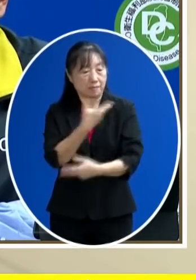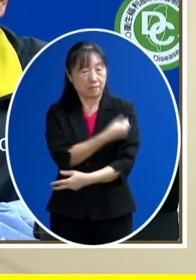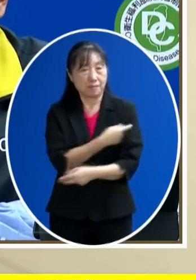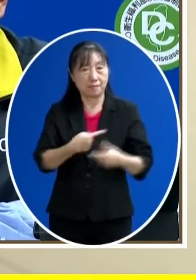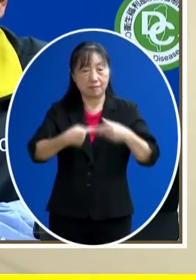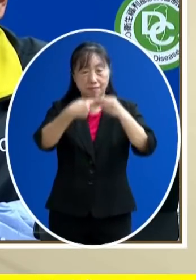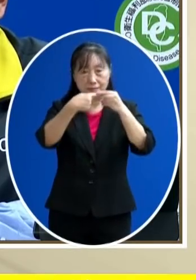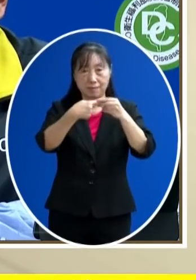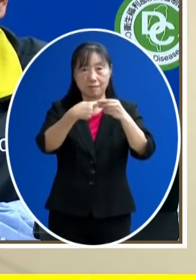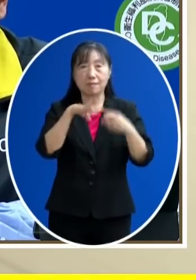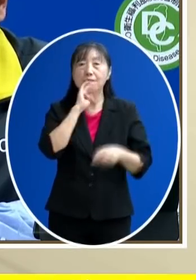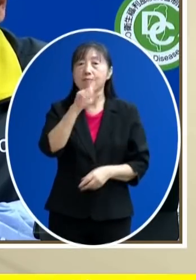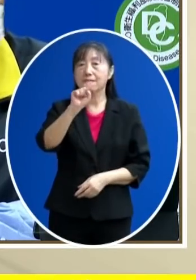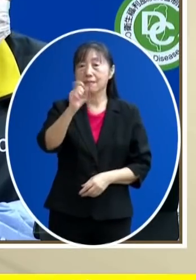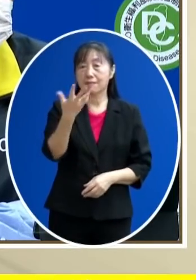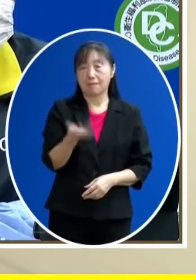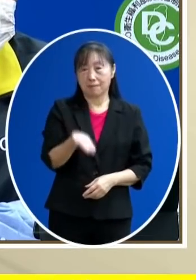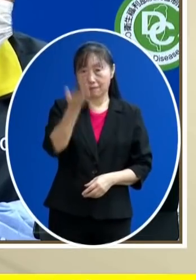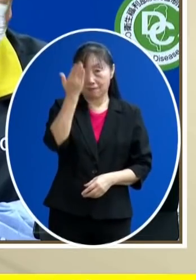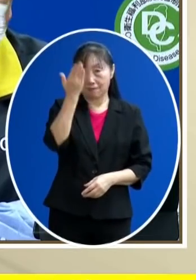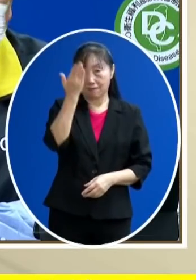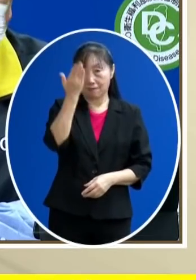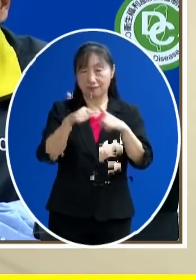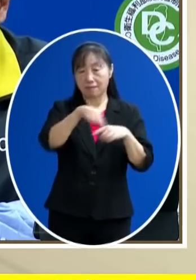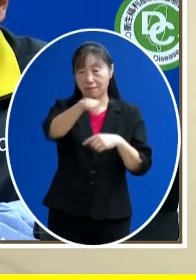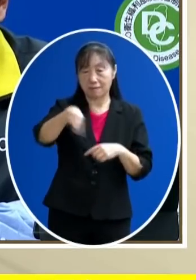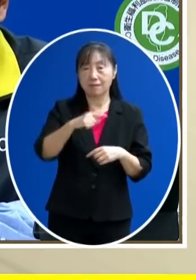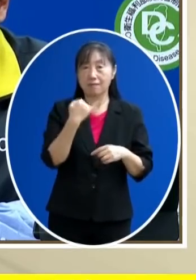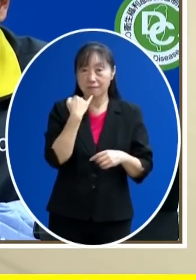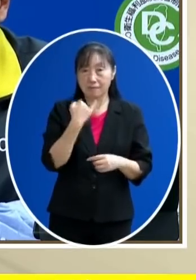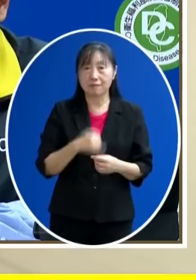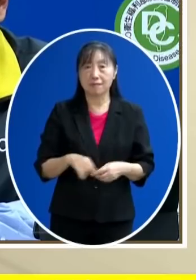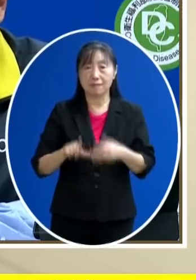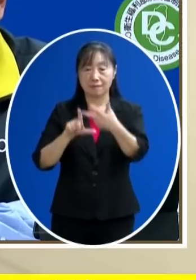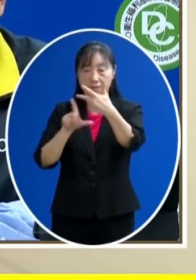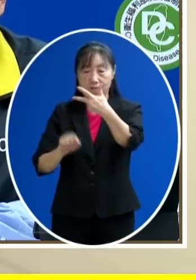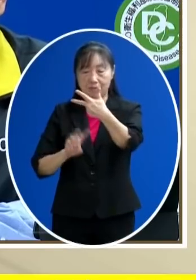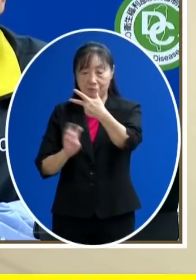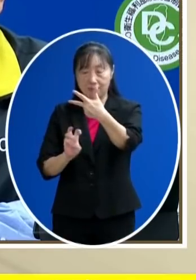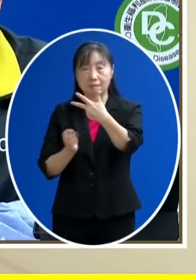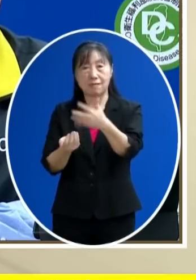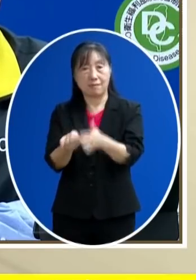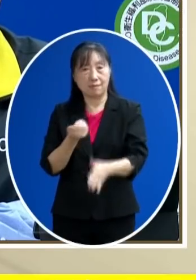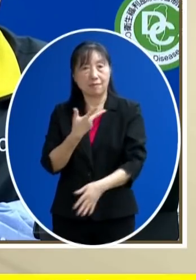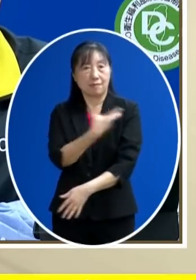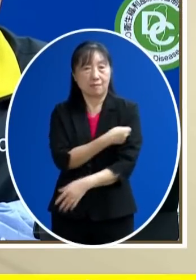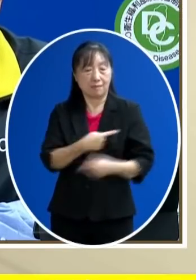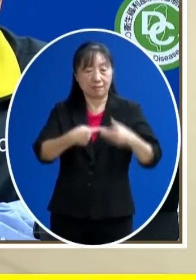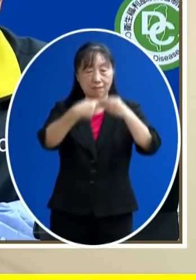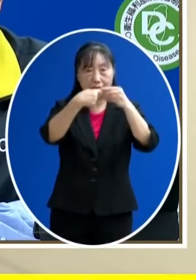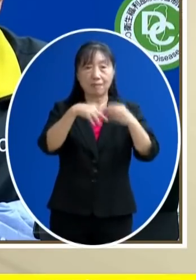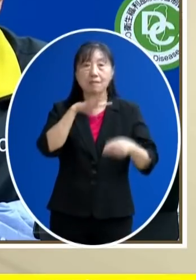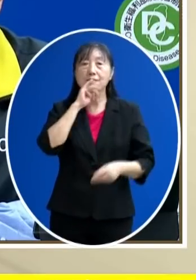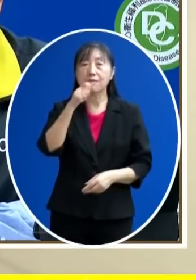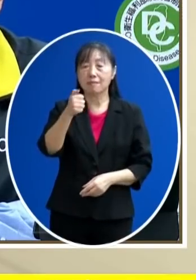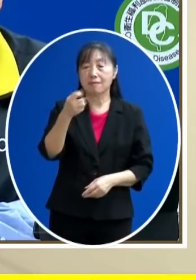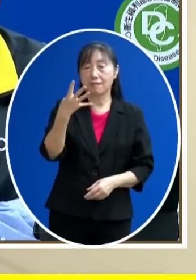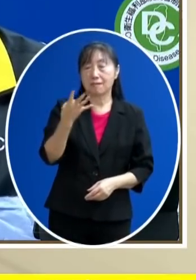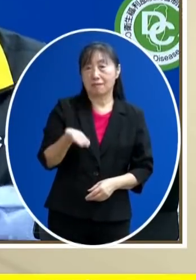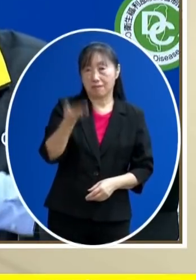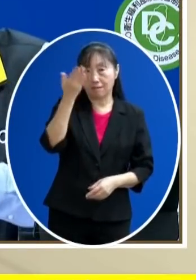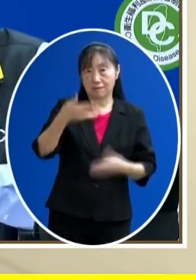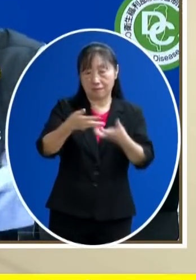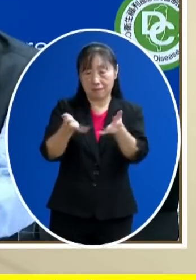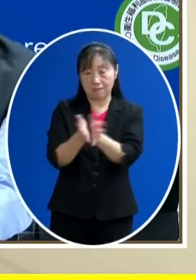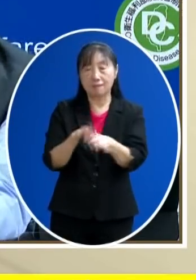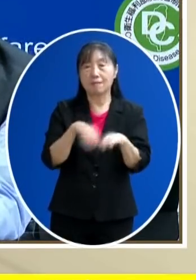种第一剂的18岁以上的民众。另外是7月30以前已接种第一剂的54岁以上的